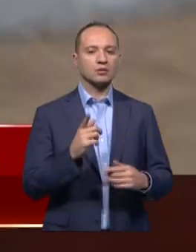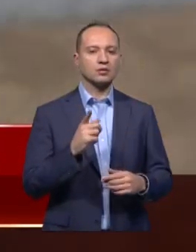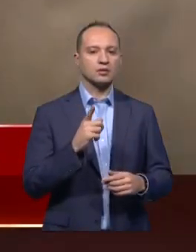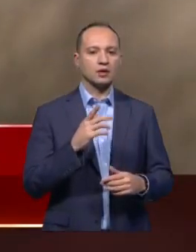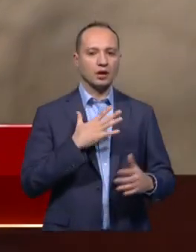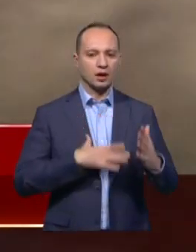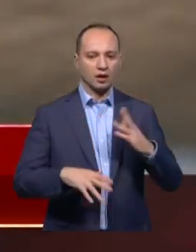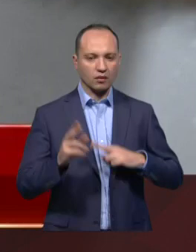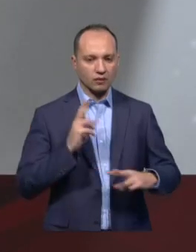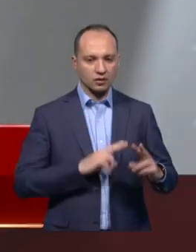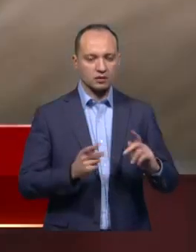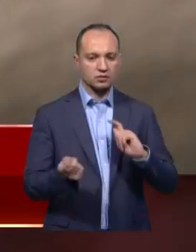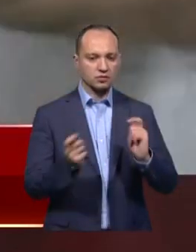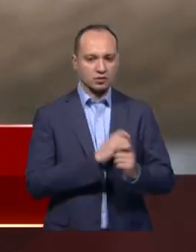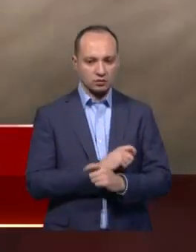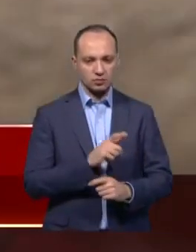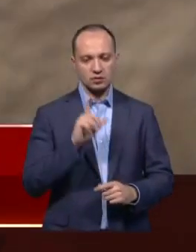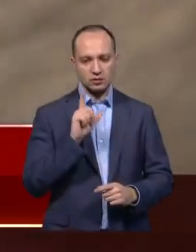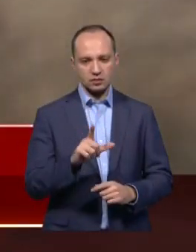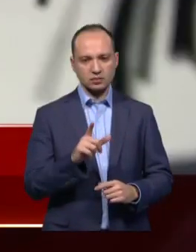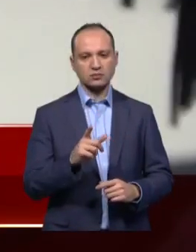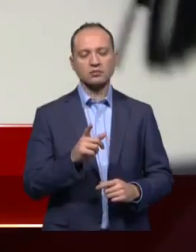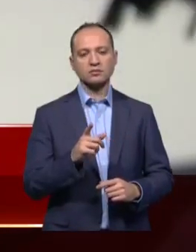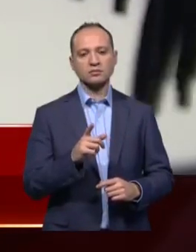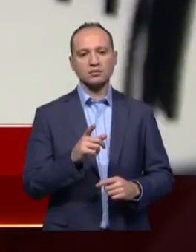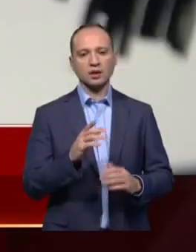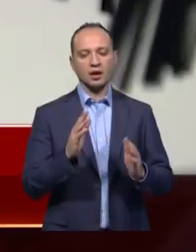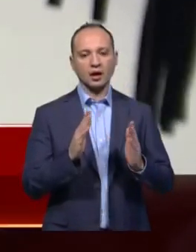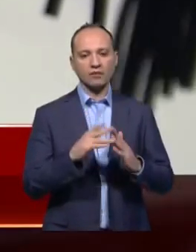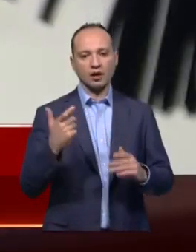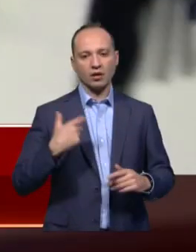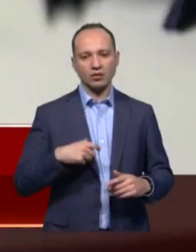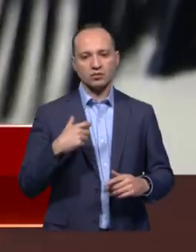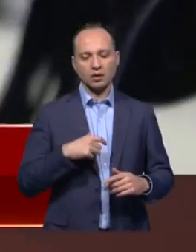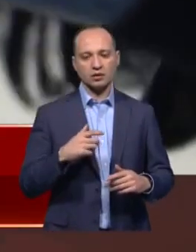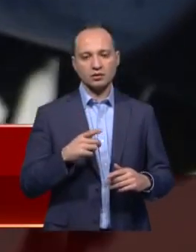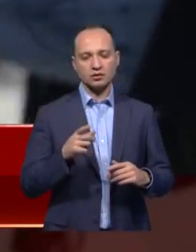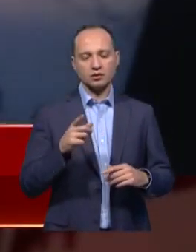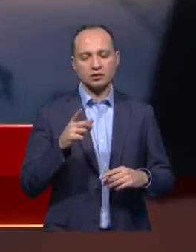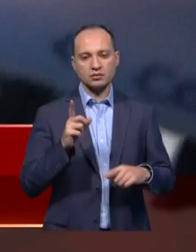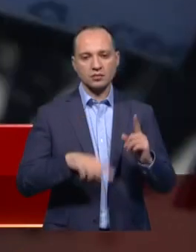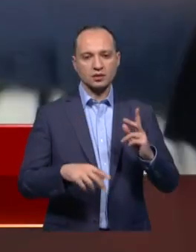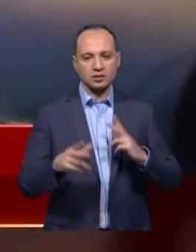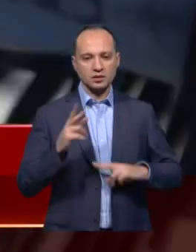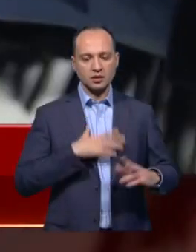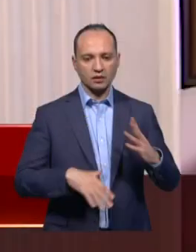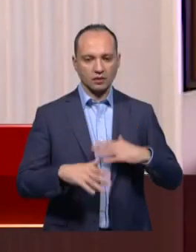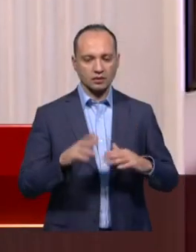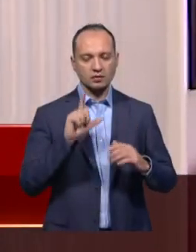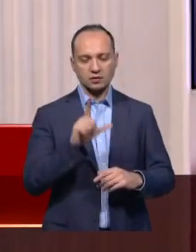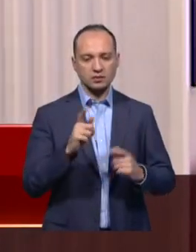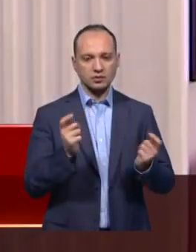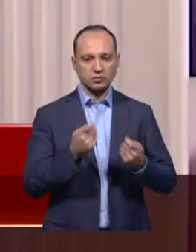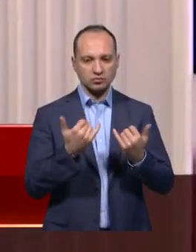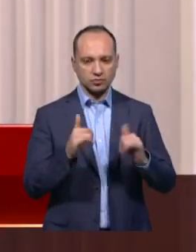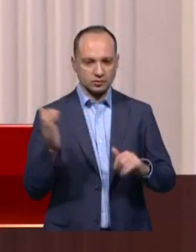Hani kıyafetlerin değiştirilmesi Eğer mümkünse eve özel bazı giysilerin giyilmesi